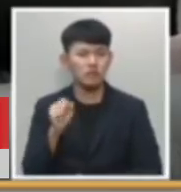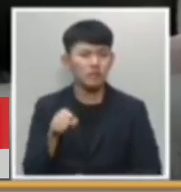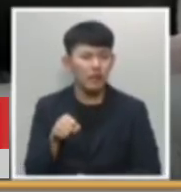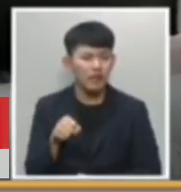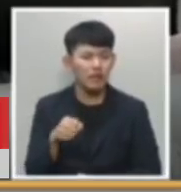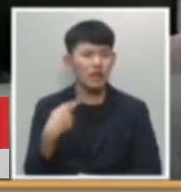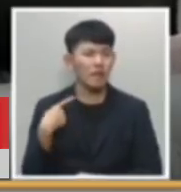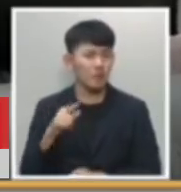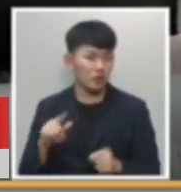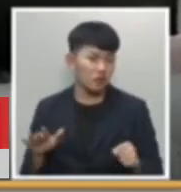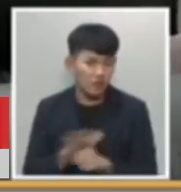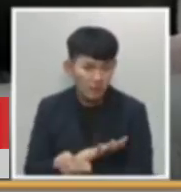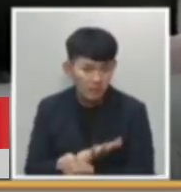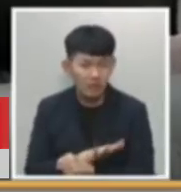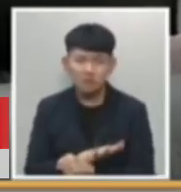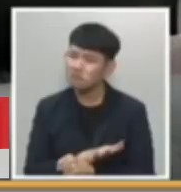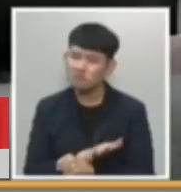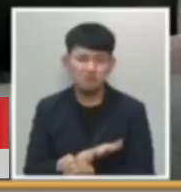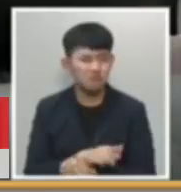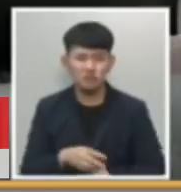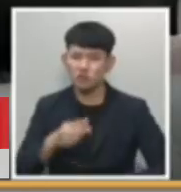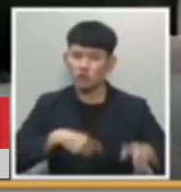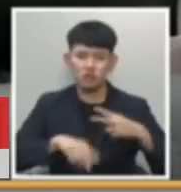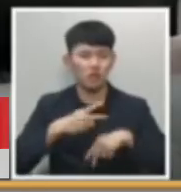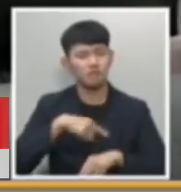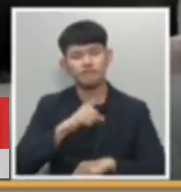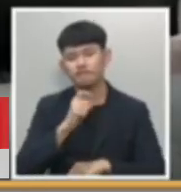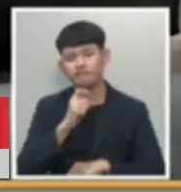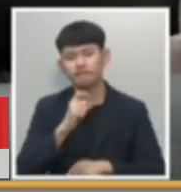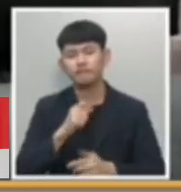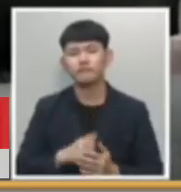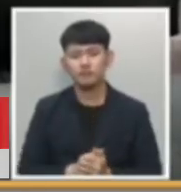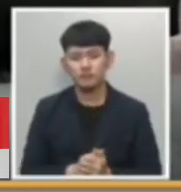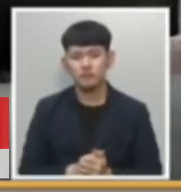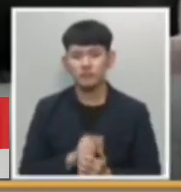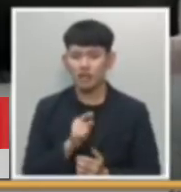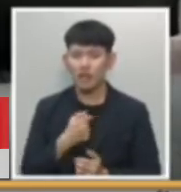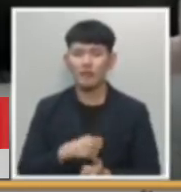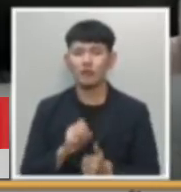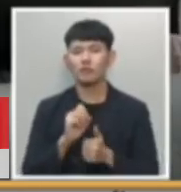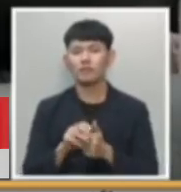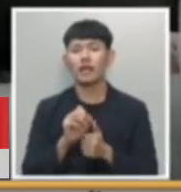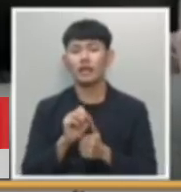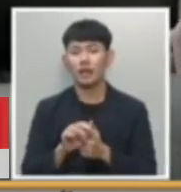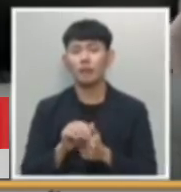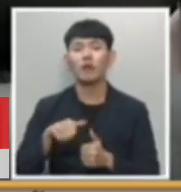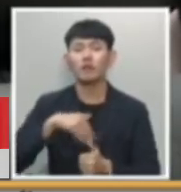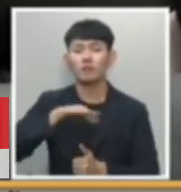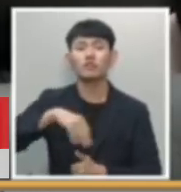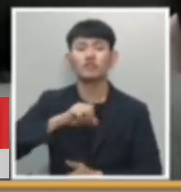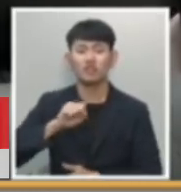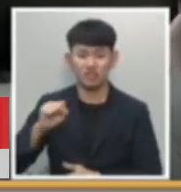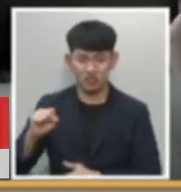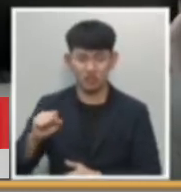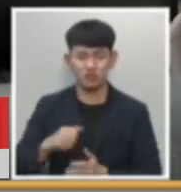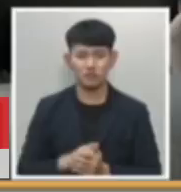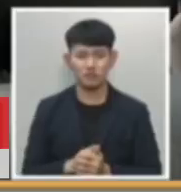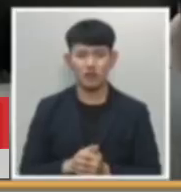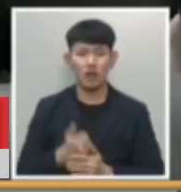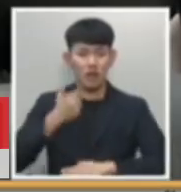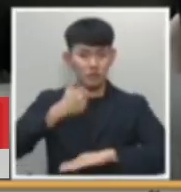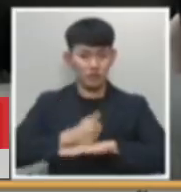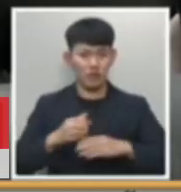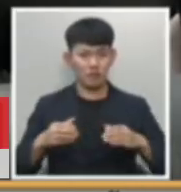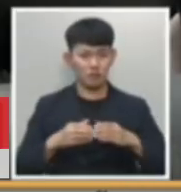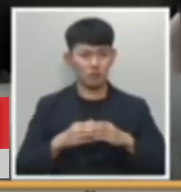ชน์สูงสุดหรือเปล่าแทบจะตรวจสอบไม่ได้นั่นคือความเห็นท่านผู้นำฝ่ายค้านเองกรุณาน